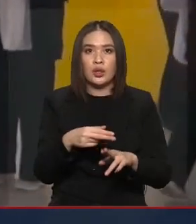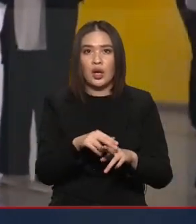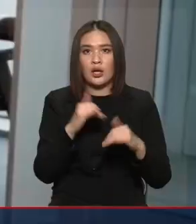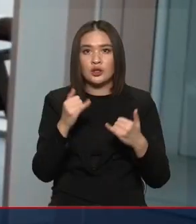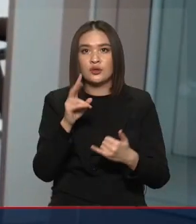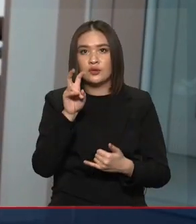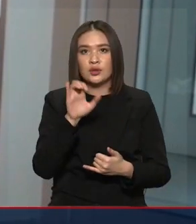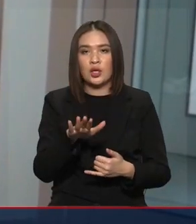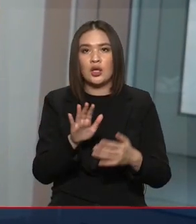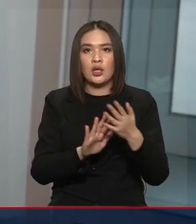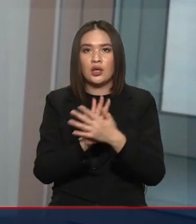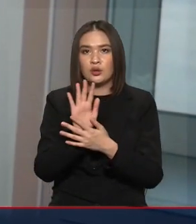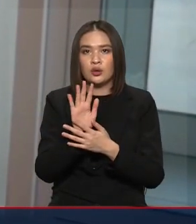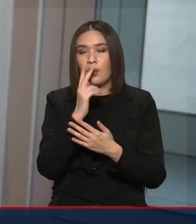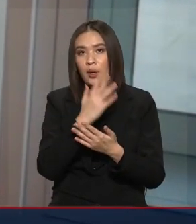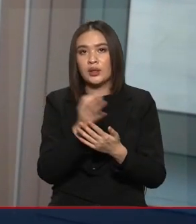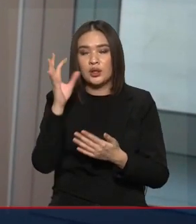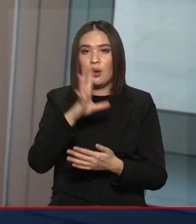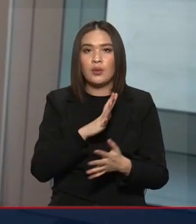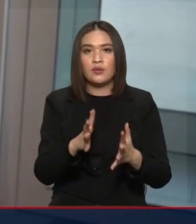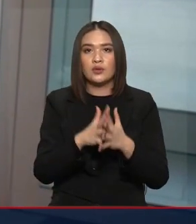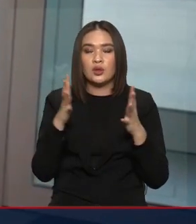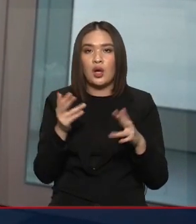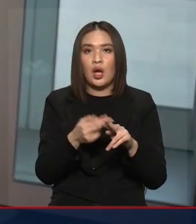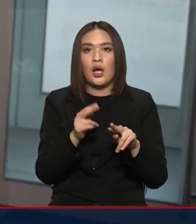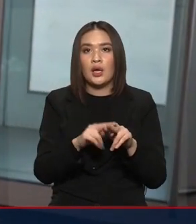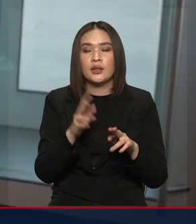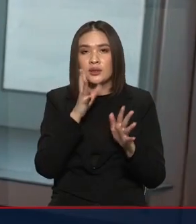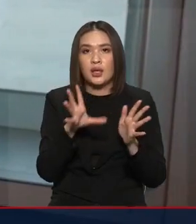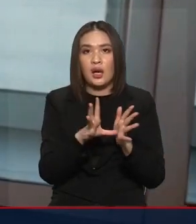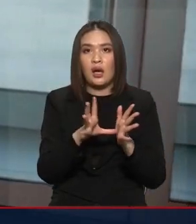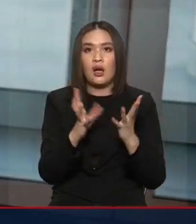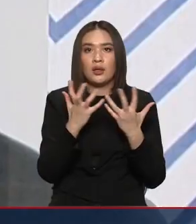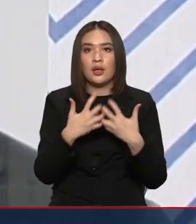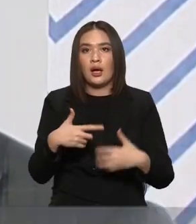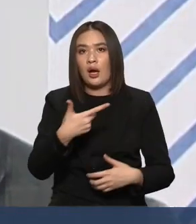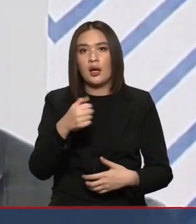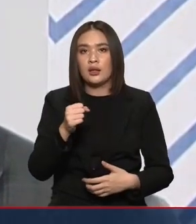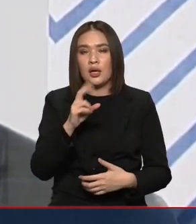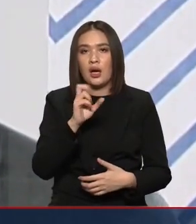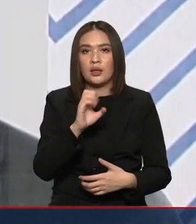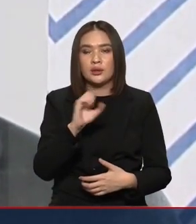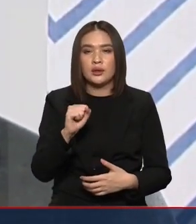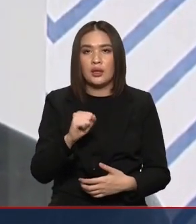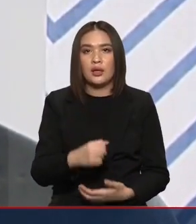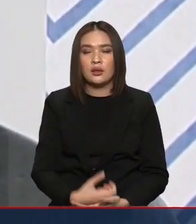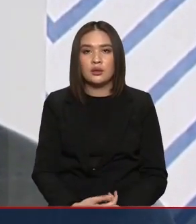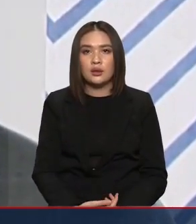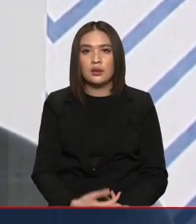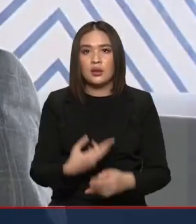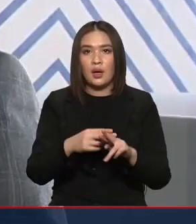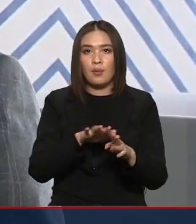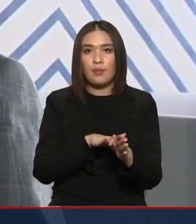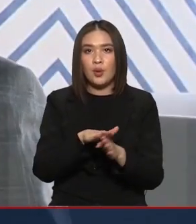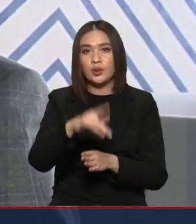200.000 ладоней А теперь запустили высокотехнологичные устройства на автономных кассах данная система является полностью казахстанская